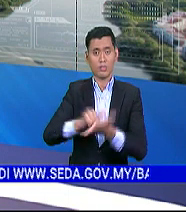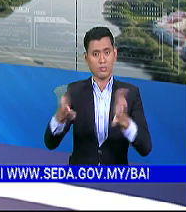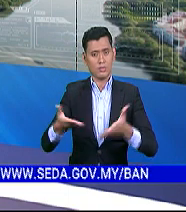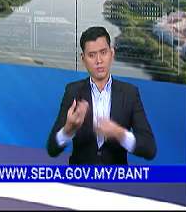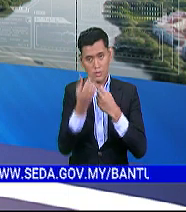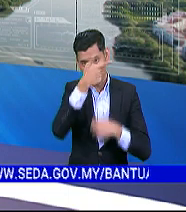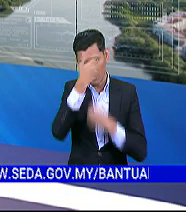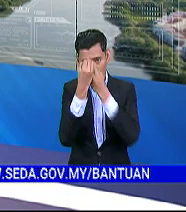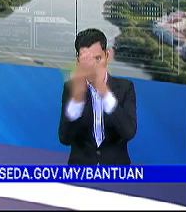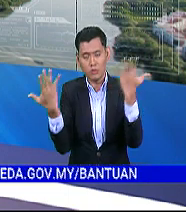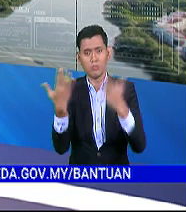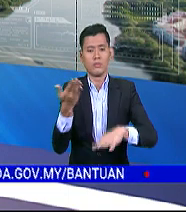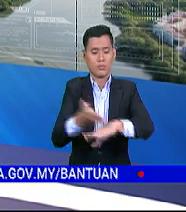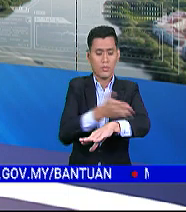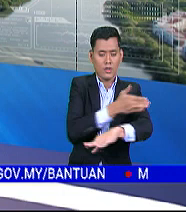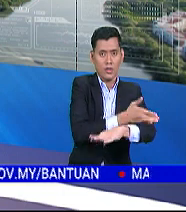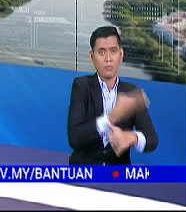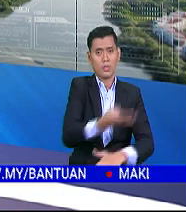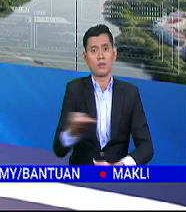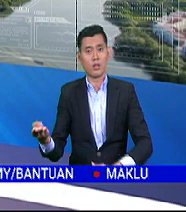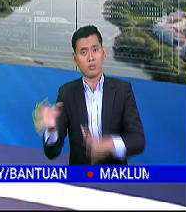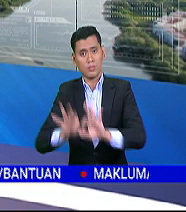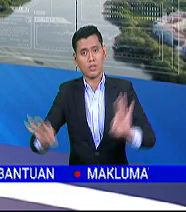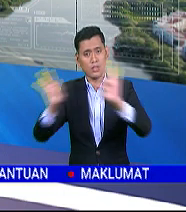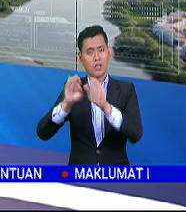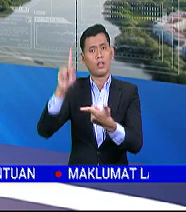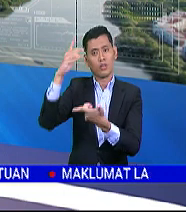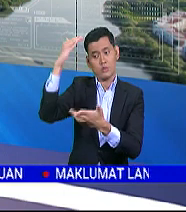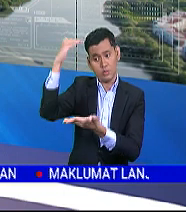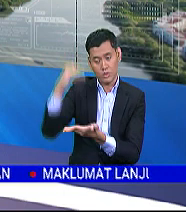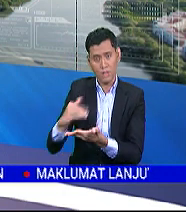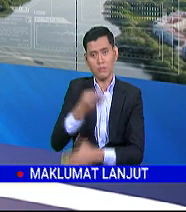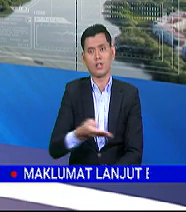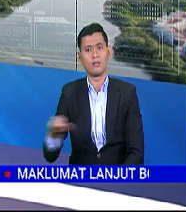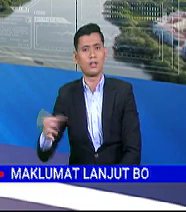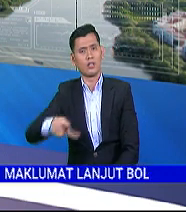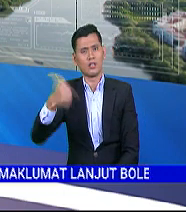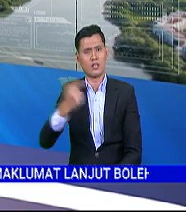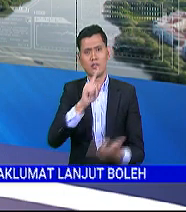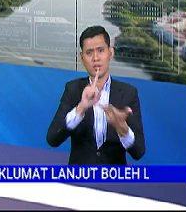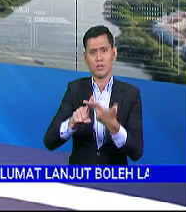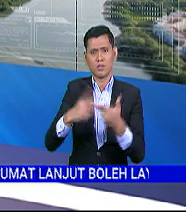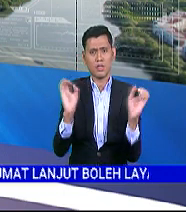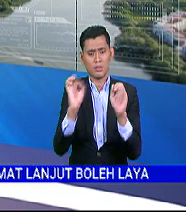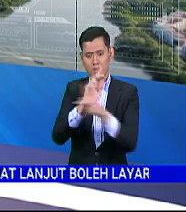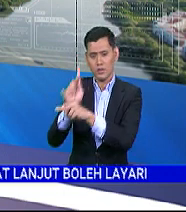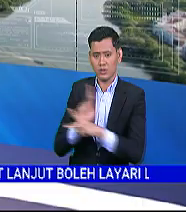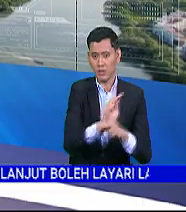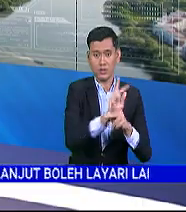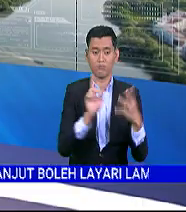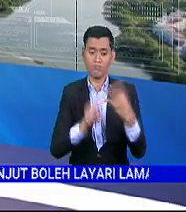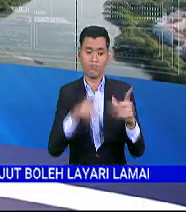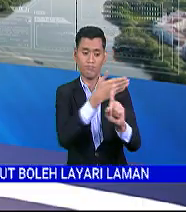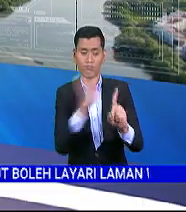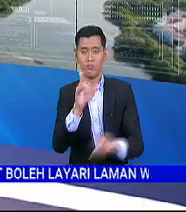melibatkan kenaikan harga barangan, kekurangan bekalan dan aduan lain seperti ketidakpatuhan prosedur operasi standard